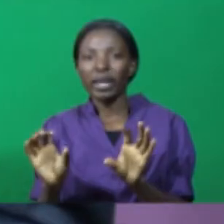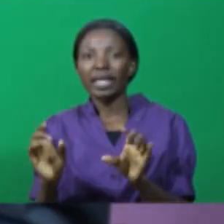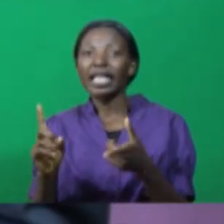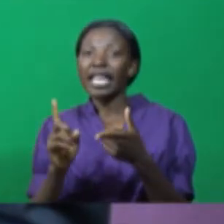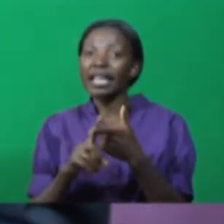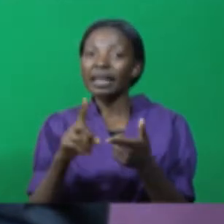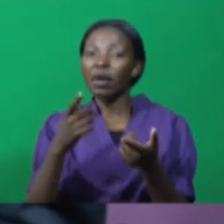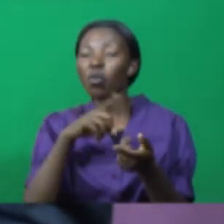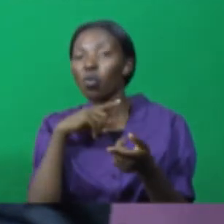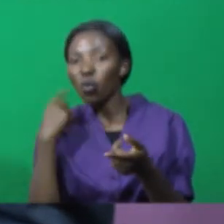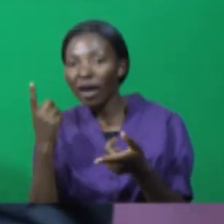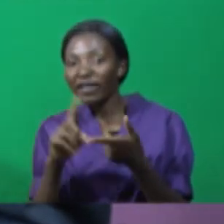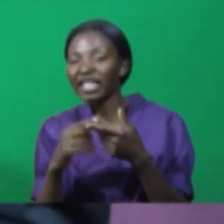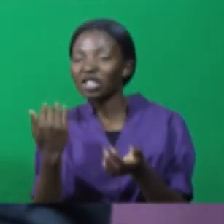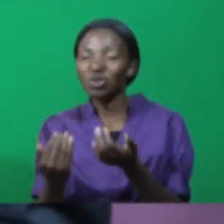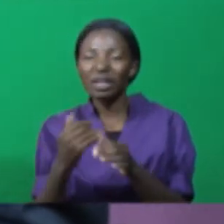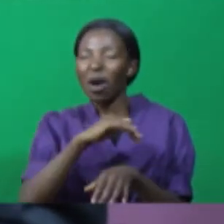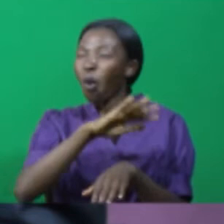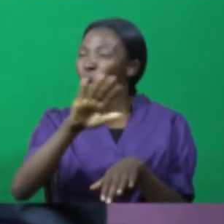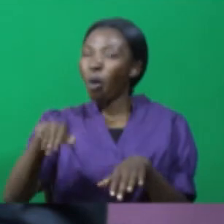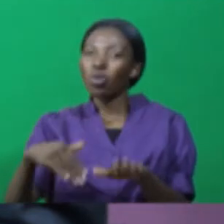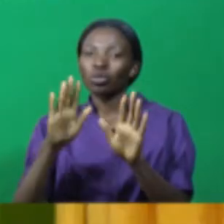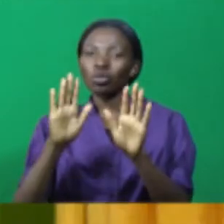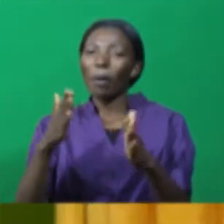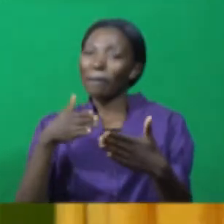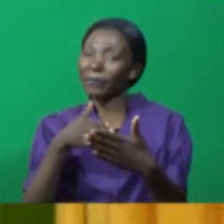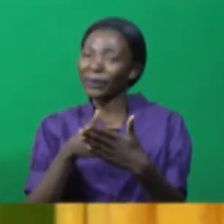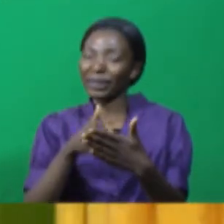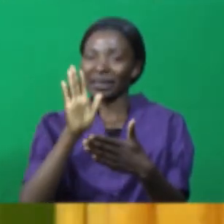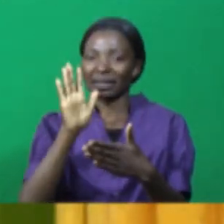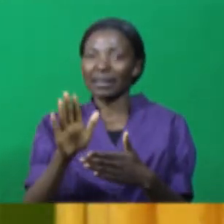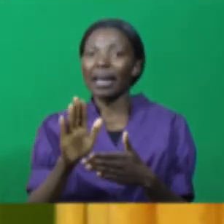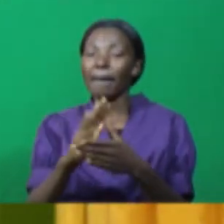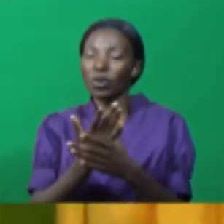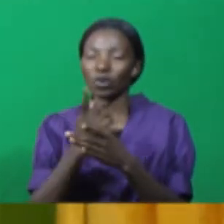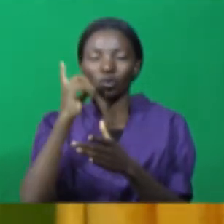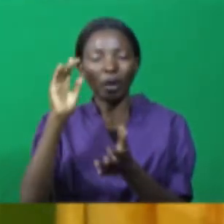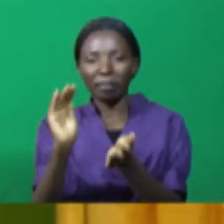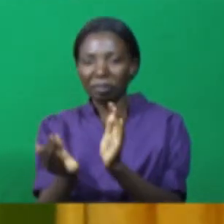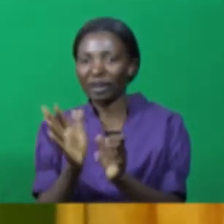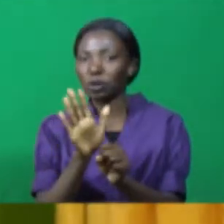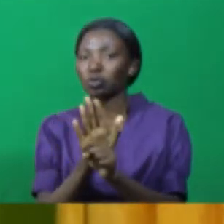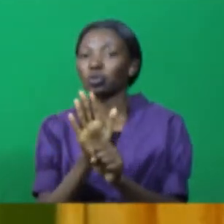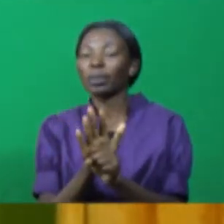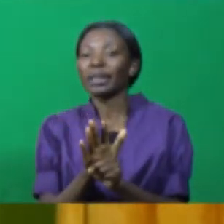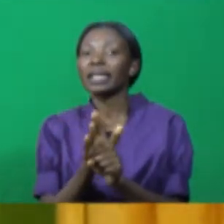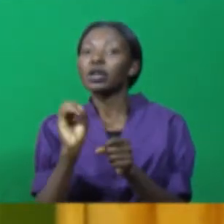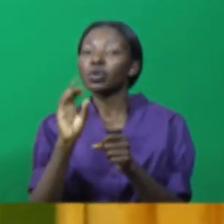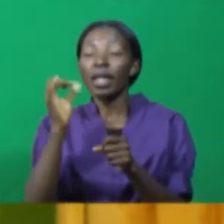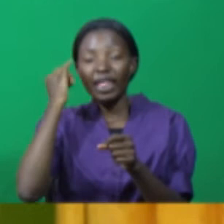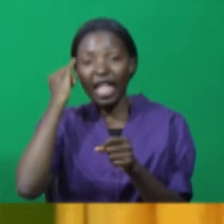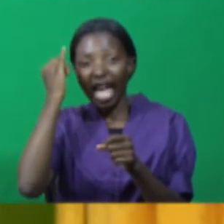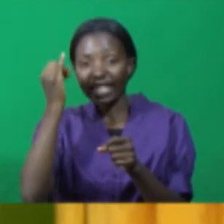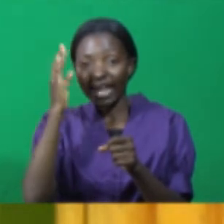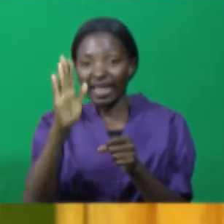neku mkazi tataza. Kuwa na tataza. Tataza zese neku business. Rake tataza. Kwa makachengeteza. Makachengeteza. Saka fungwa hiri kubuda